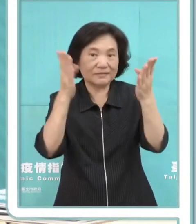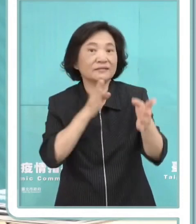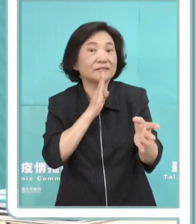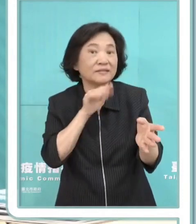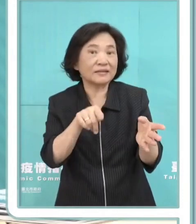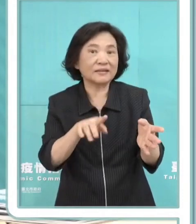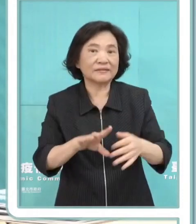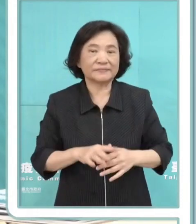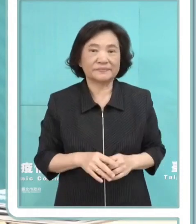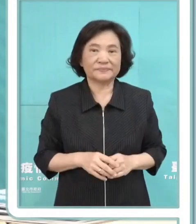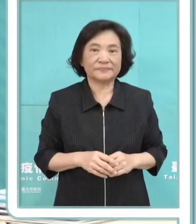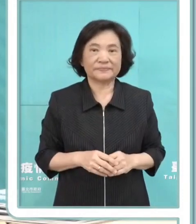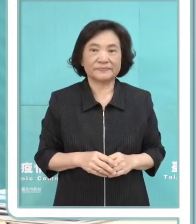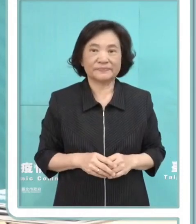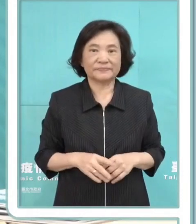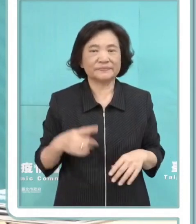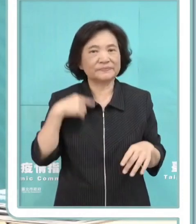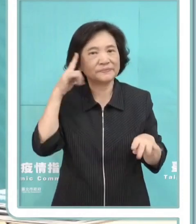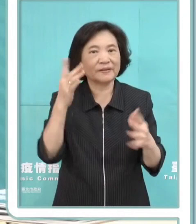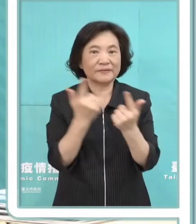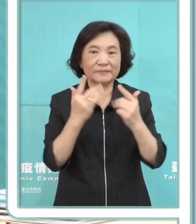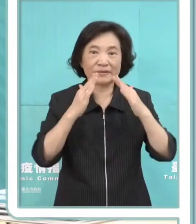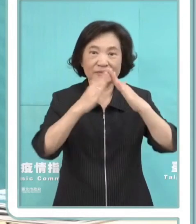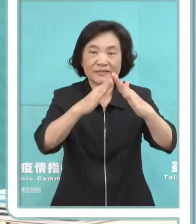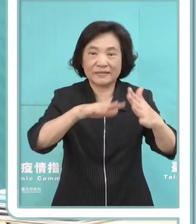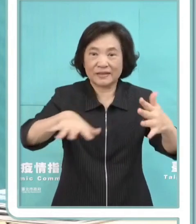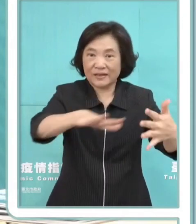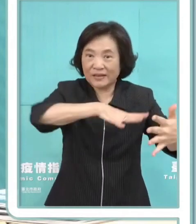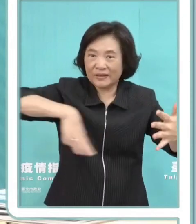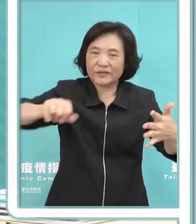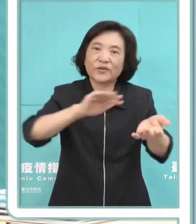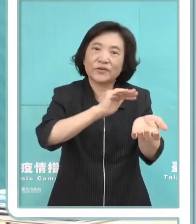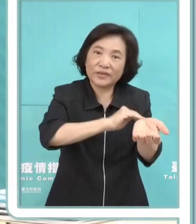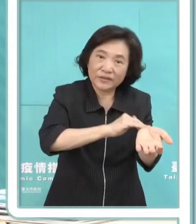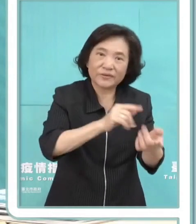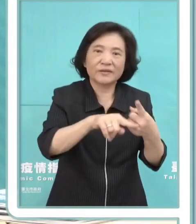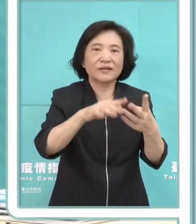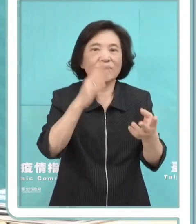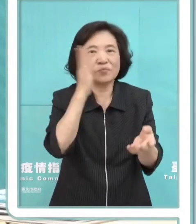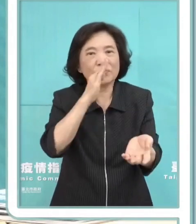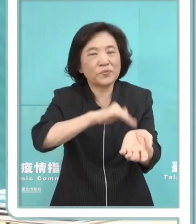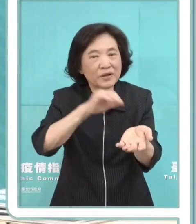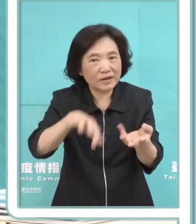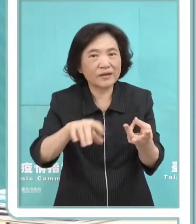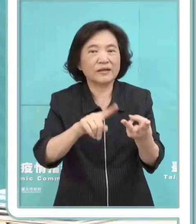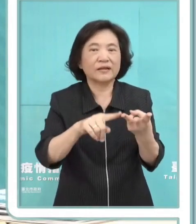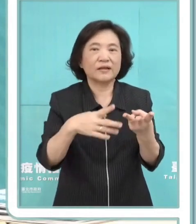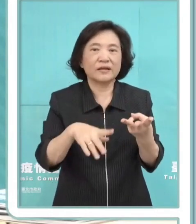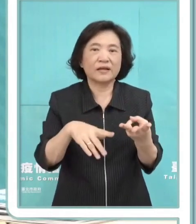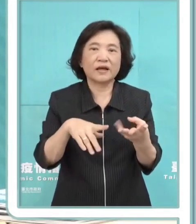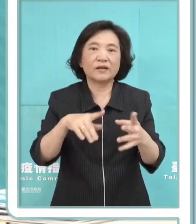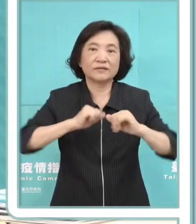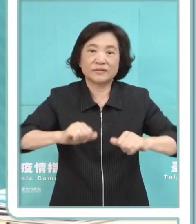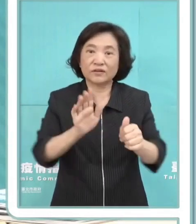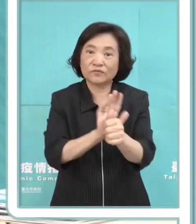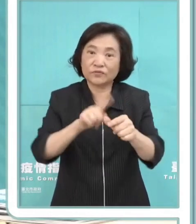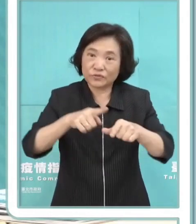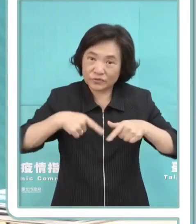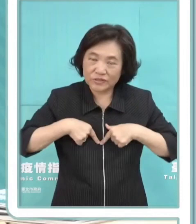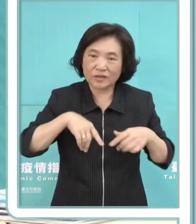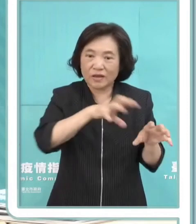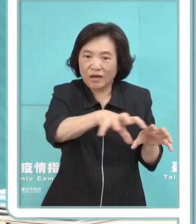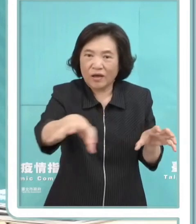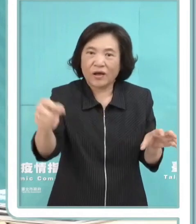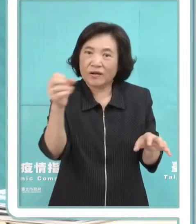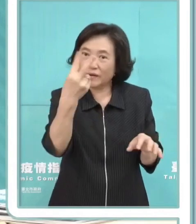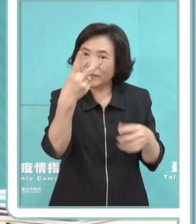然后。那我们所有台北市包括医院、诊所还有我们的门诊部200多个